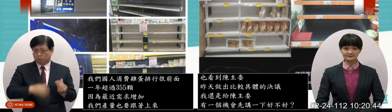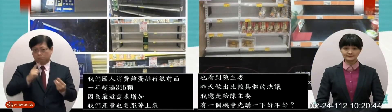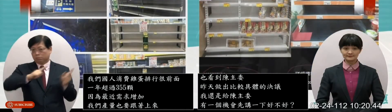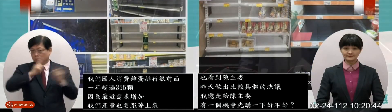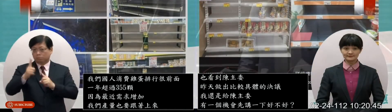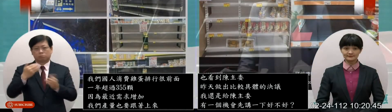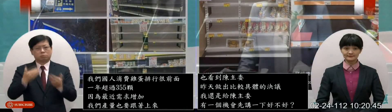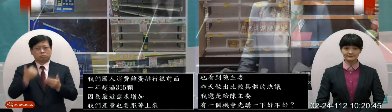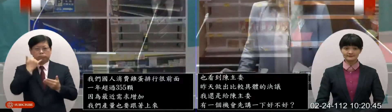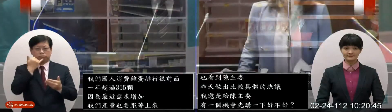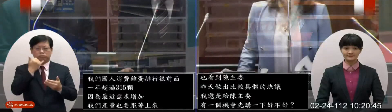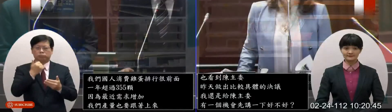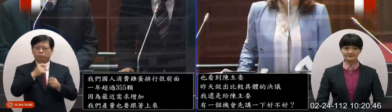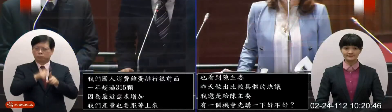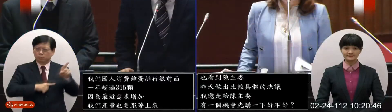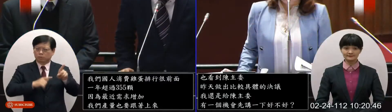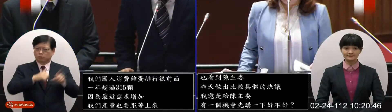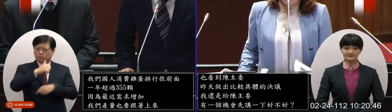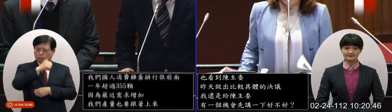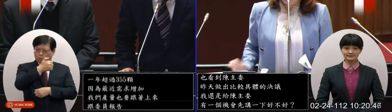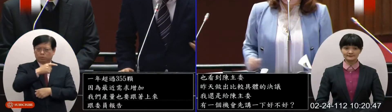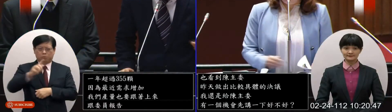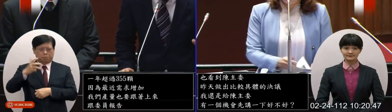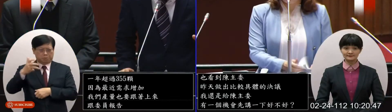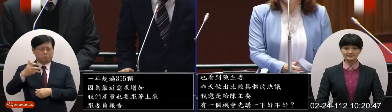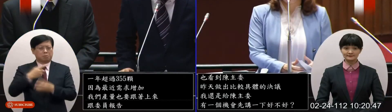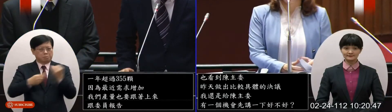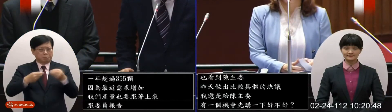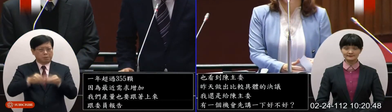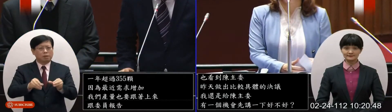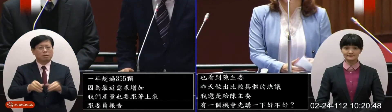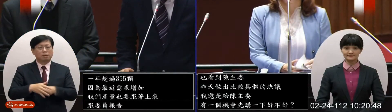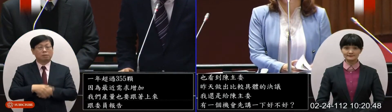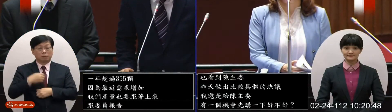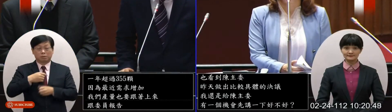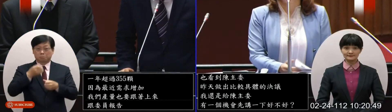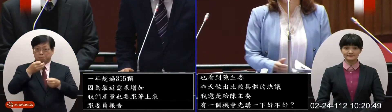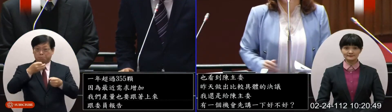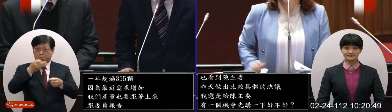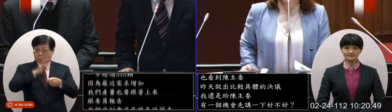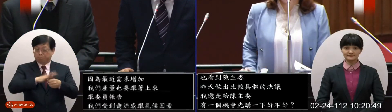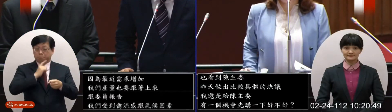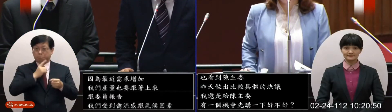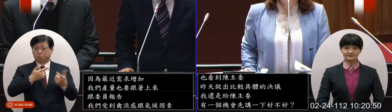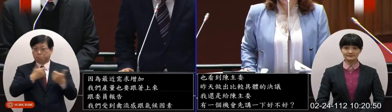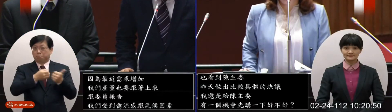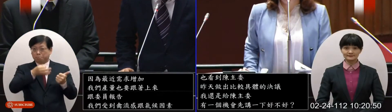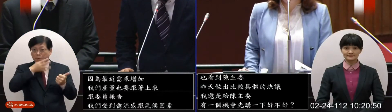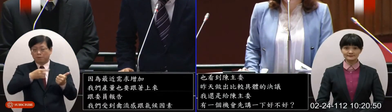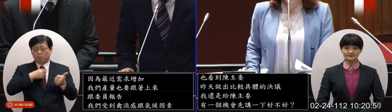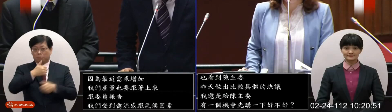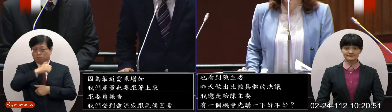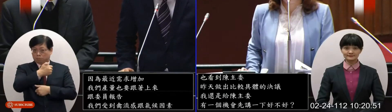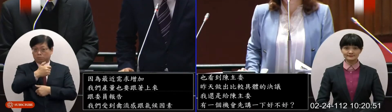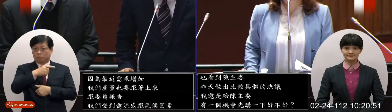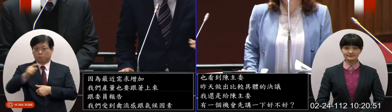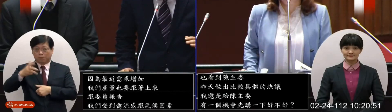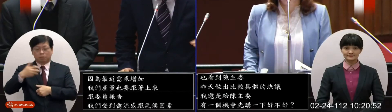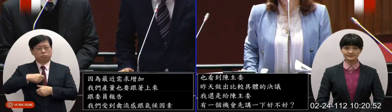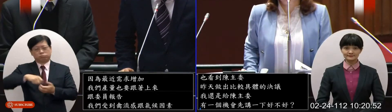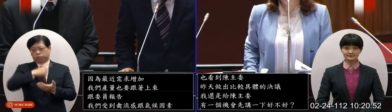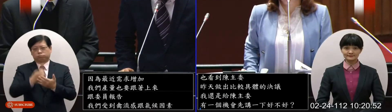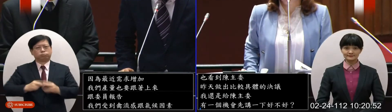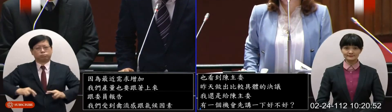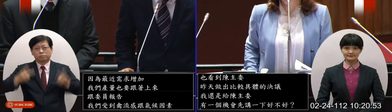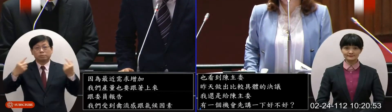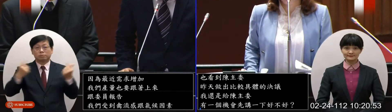天大概少了50到80万颗。所以为了补足这50万到80万颗呢， 我们全部启动，